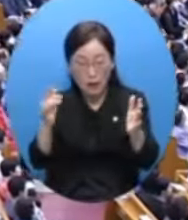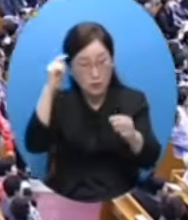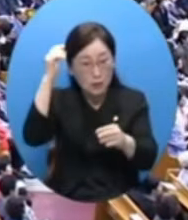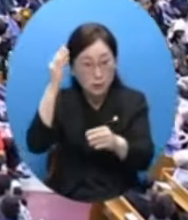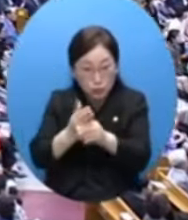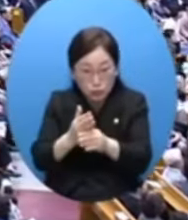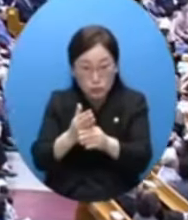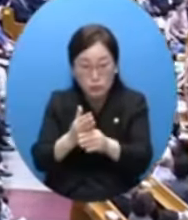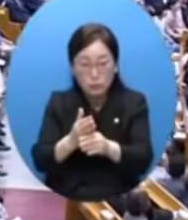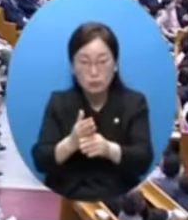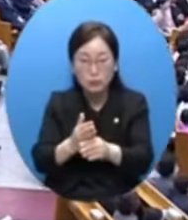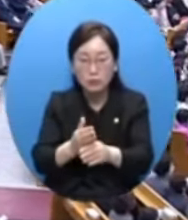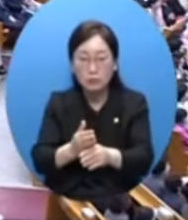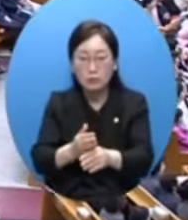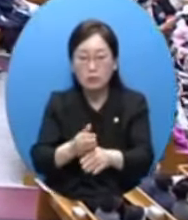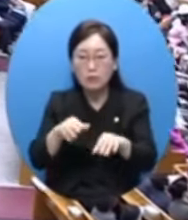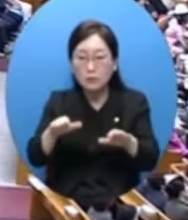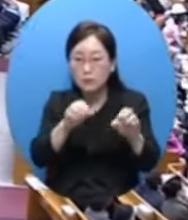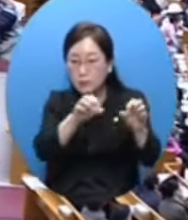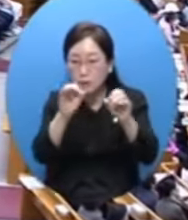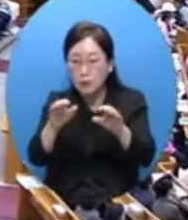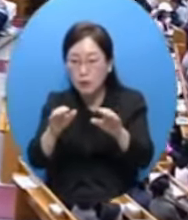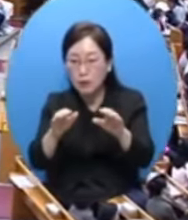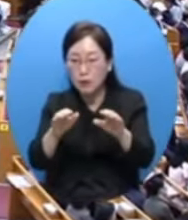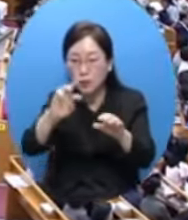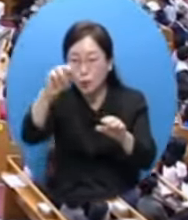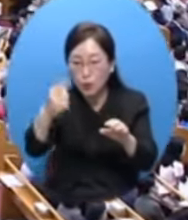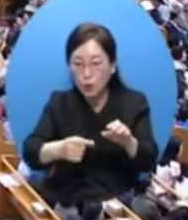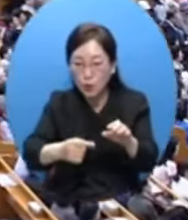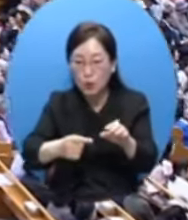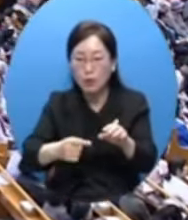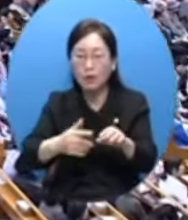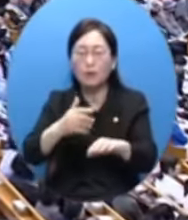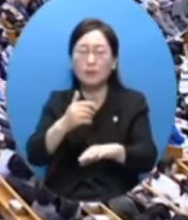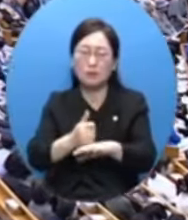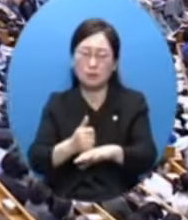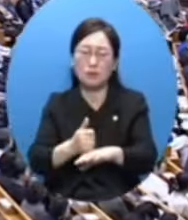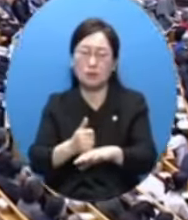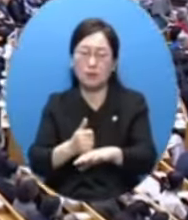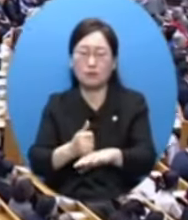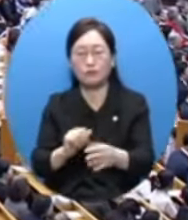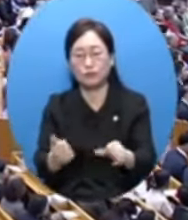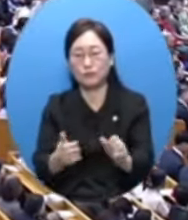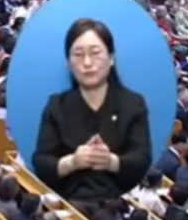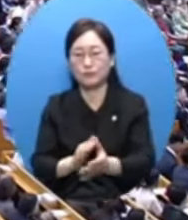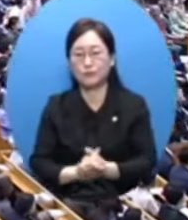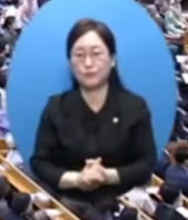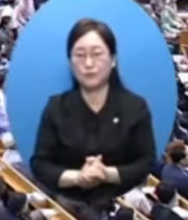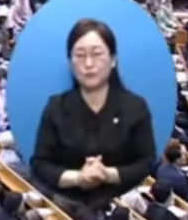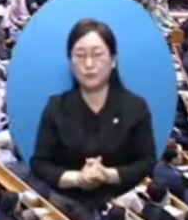발걸음이 이 세상에서 마지막 발걸음이 되었습니다. 그런데